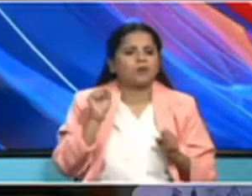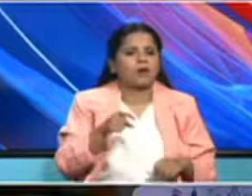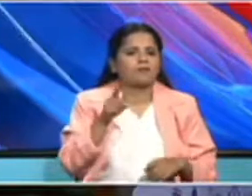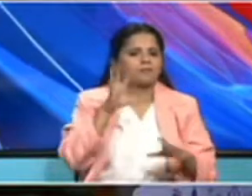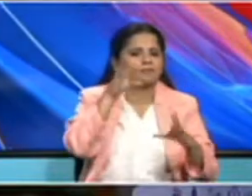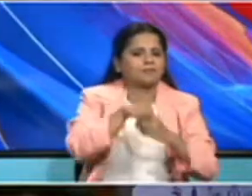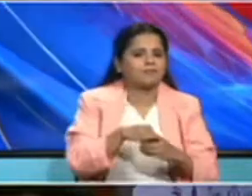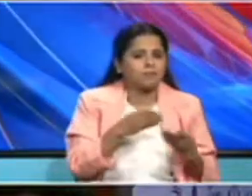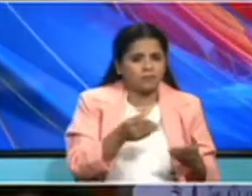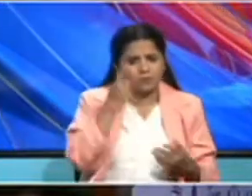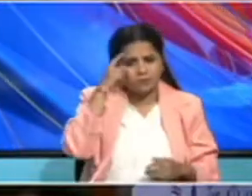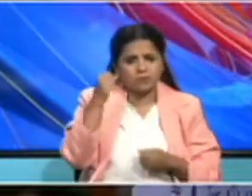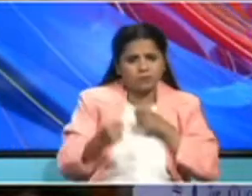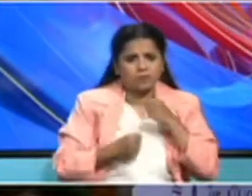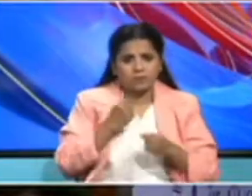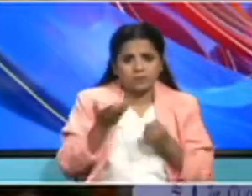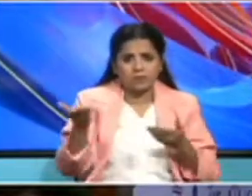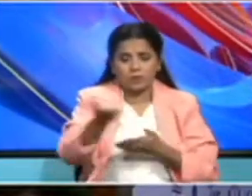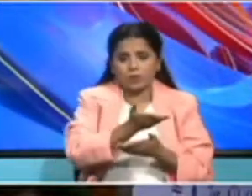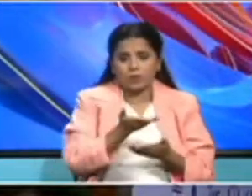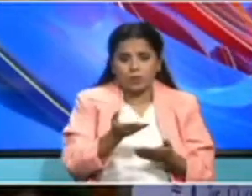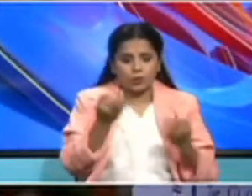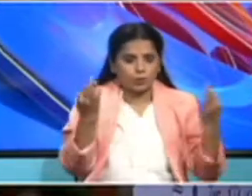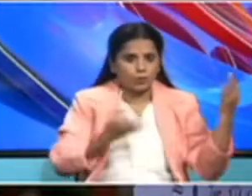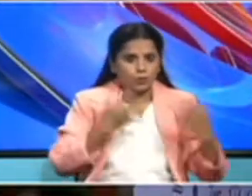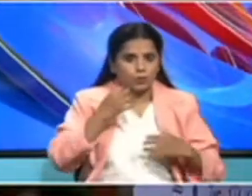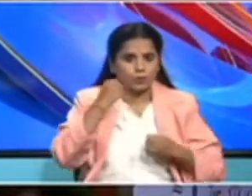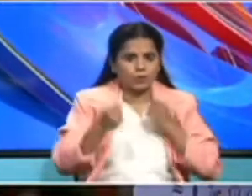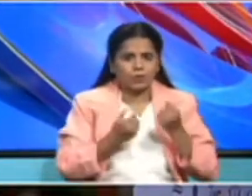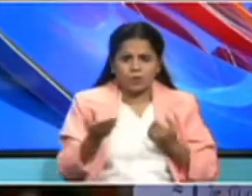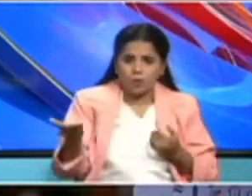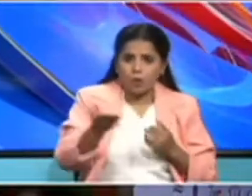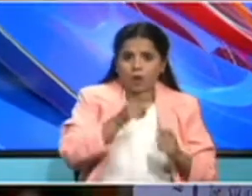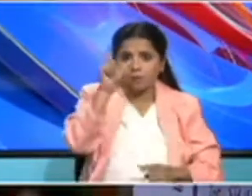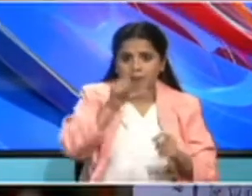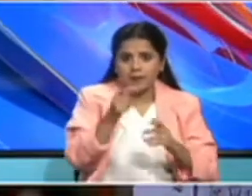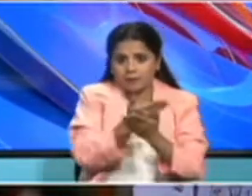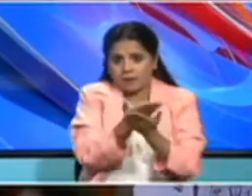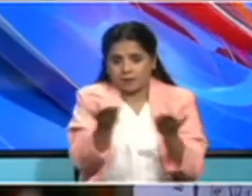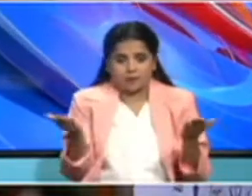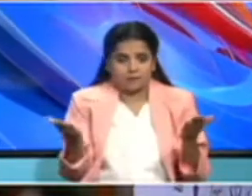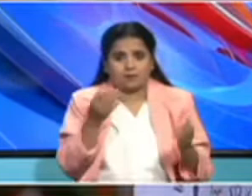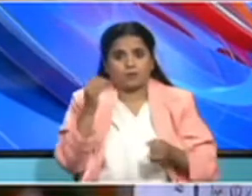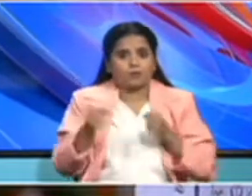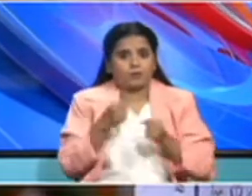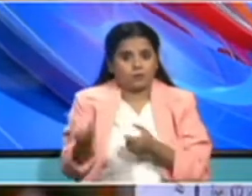मैं इन खेलों में शामिल हो रहे सभी खिलाड़ियों को